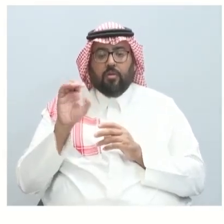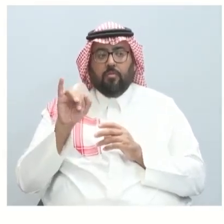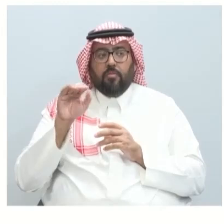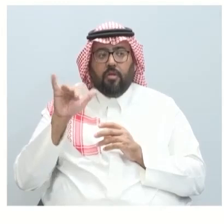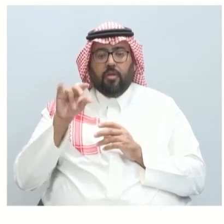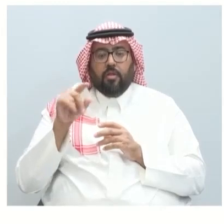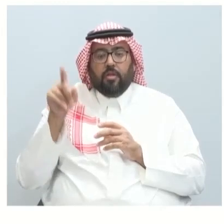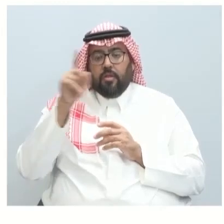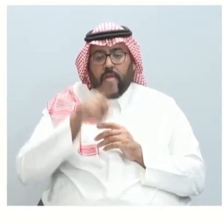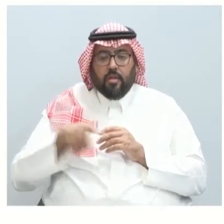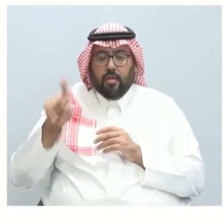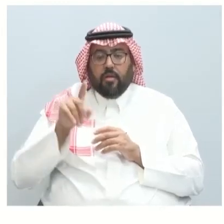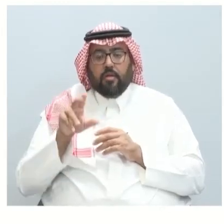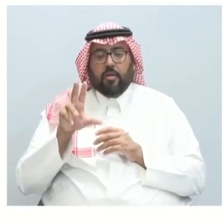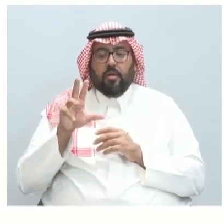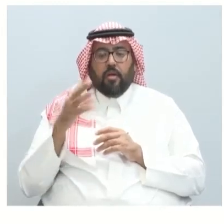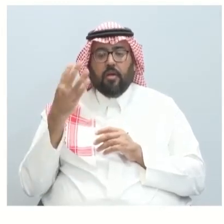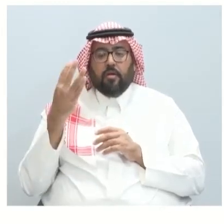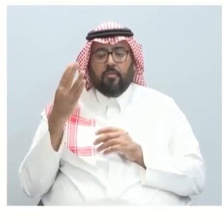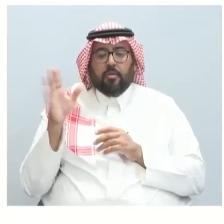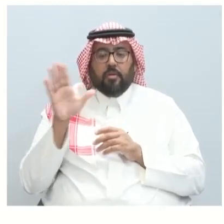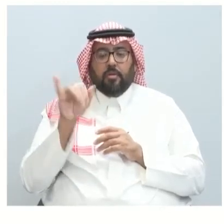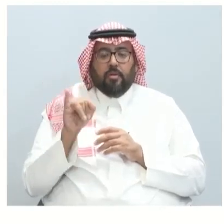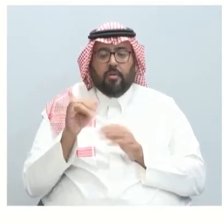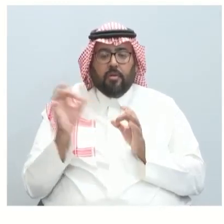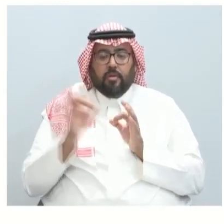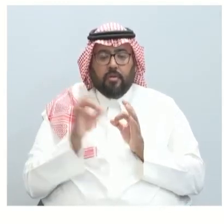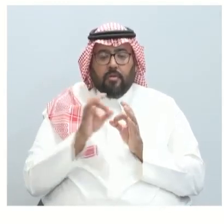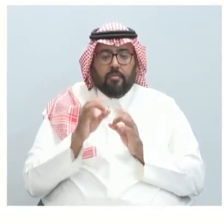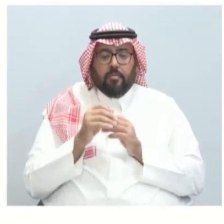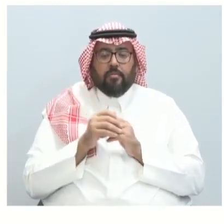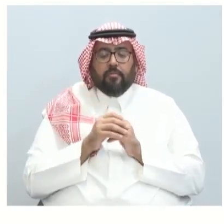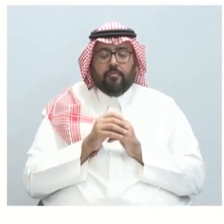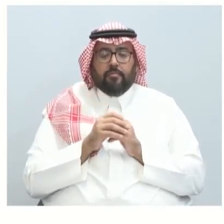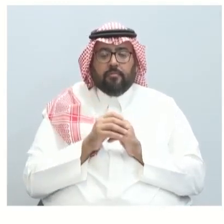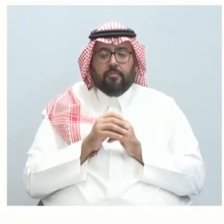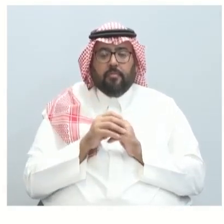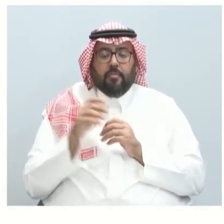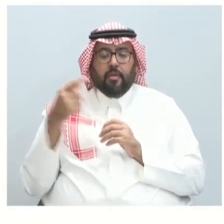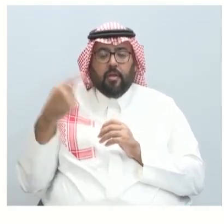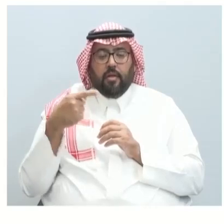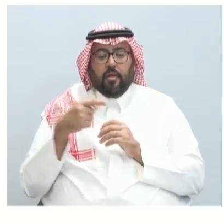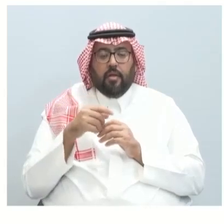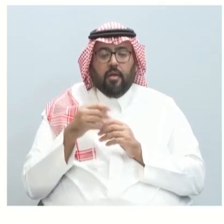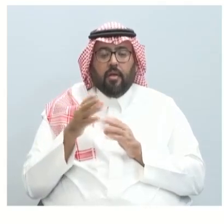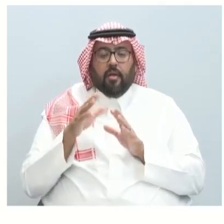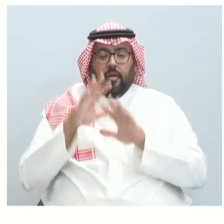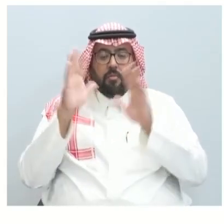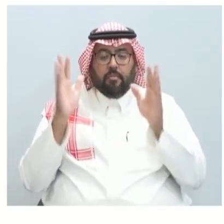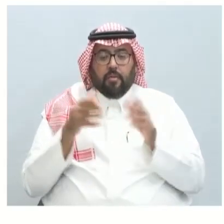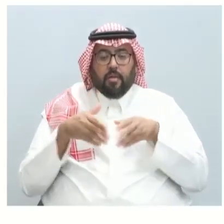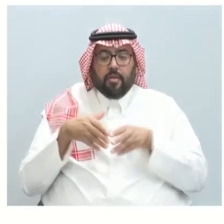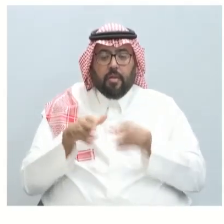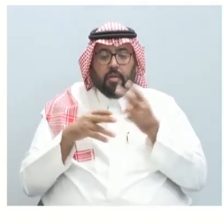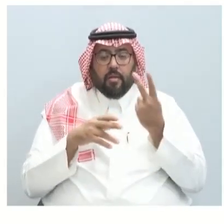دائره قطرها 4 سم مقربا الى اقرب جزء من عشره ولدينا ابنائي وبناتي